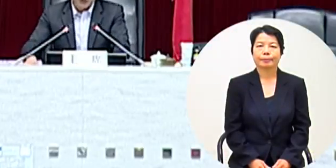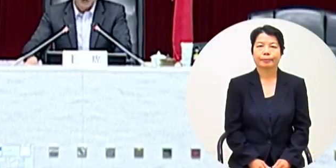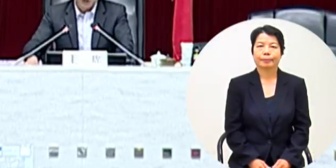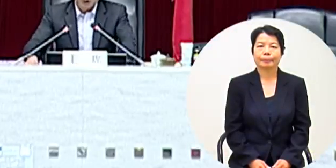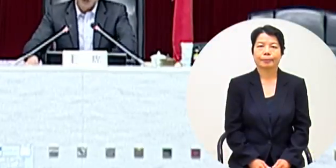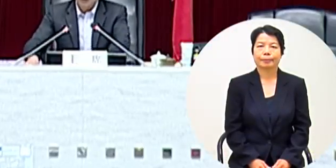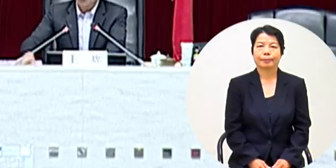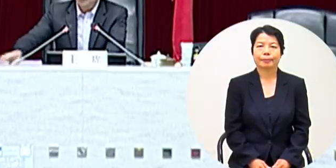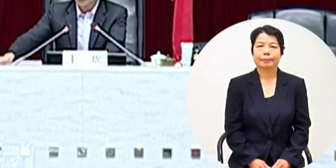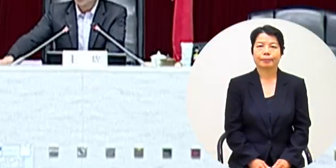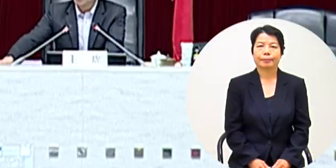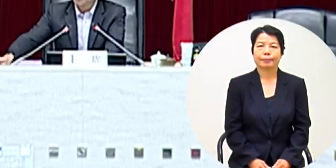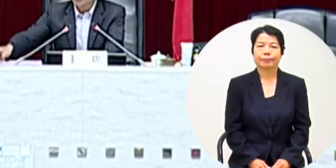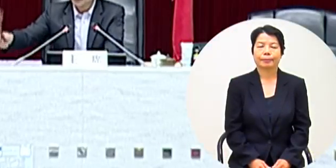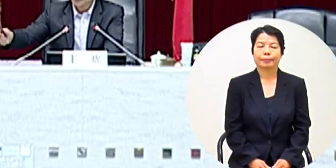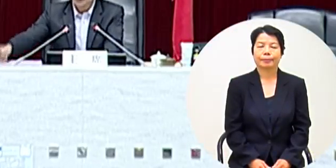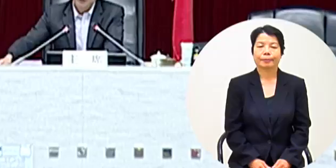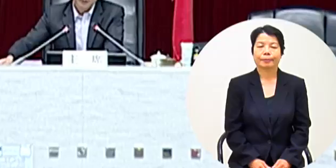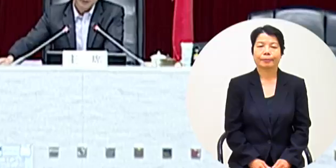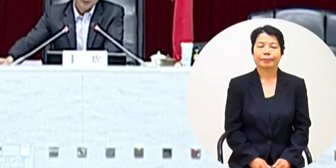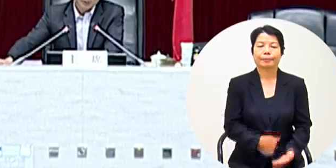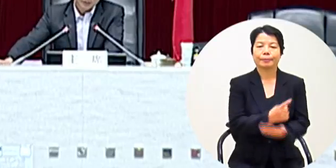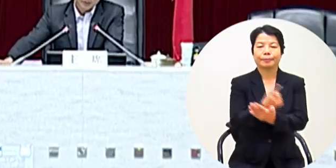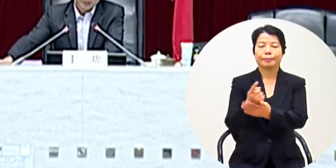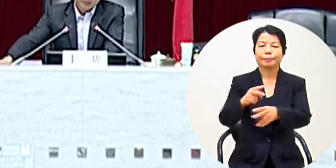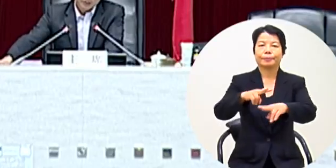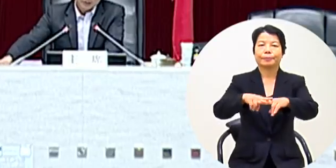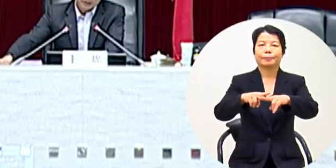各位同仁请就坐齁，我们开会。